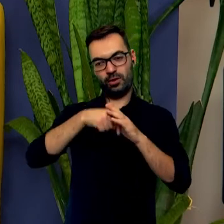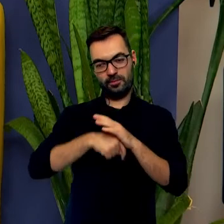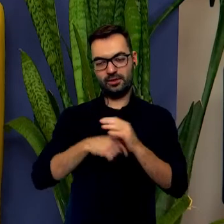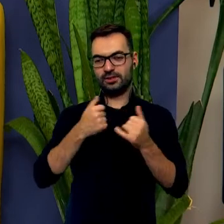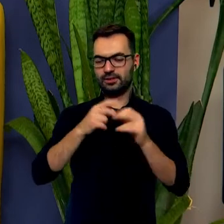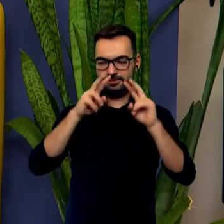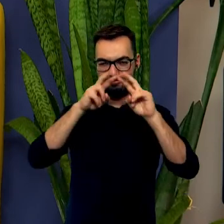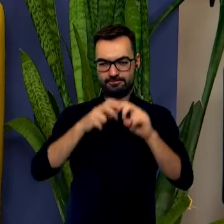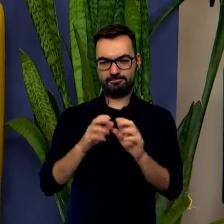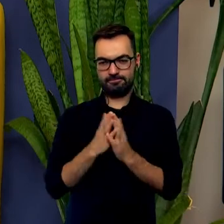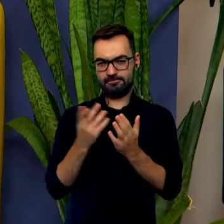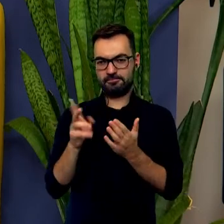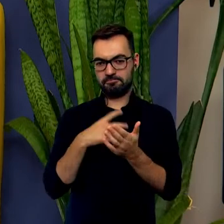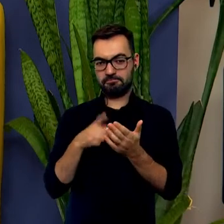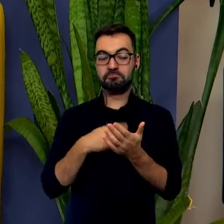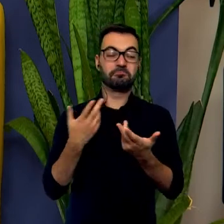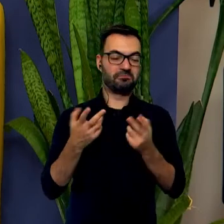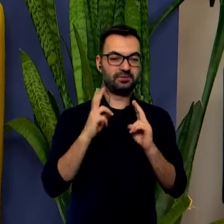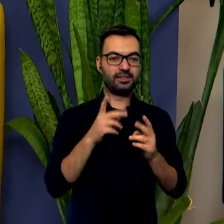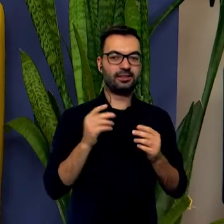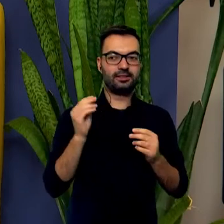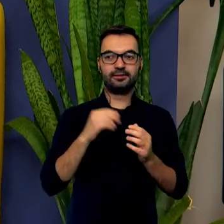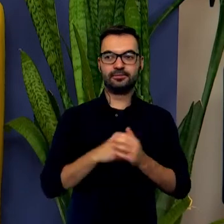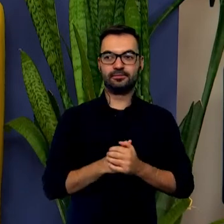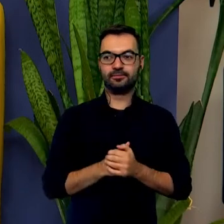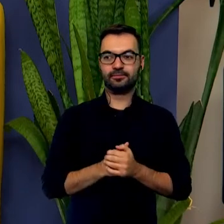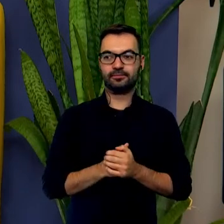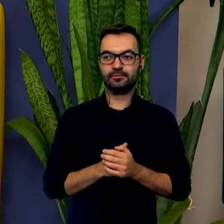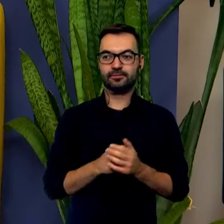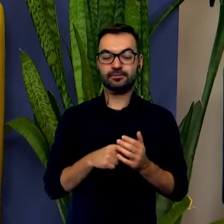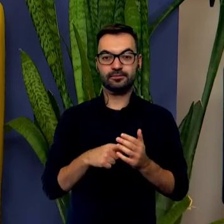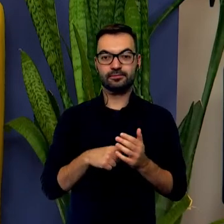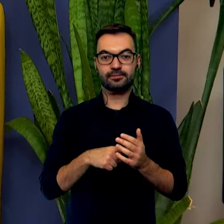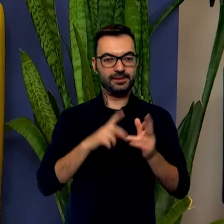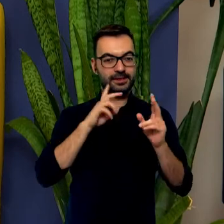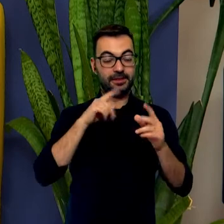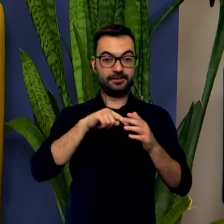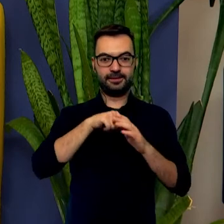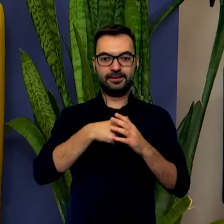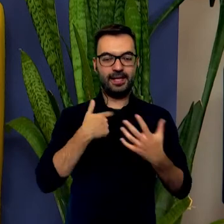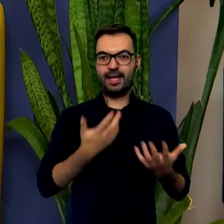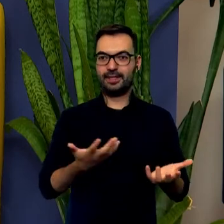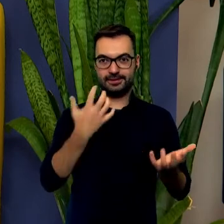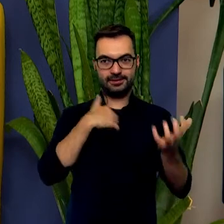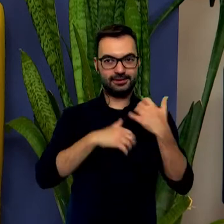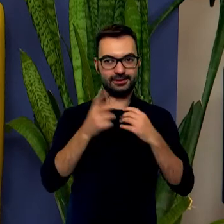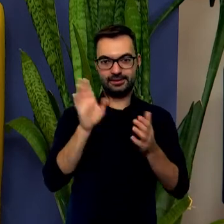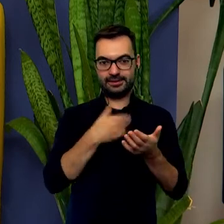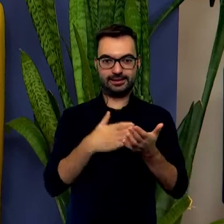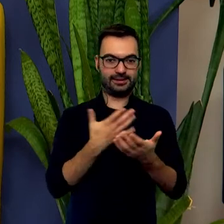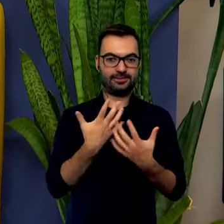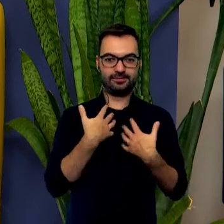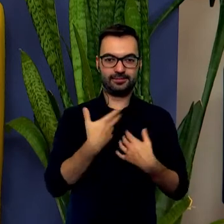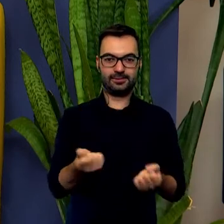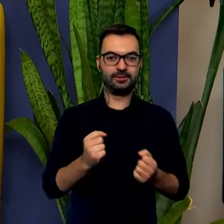się wgryzie w książkę, to dodatkowo, a ja mówię wgryzie tutaj z pełną odpowiedzialnością, bo tak ze zachłannością kolejne